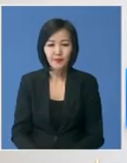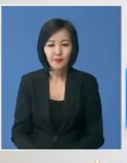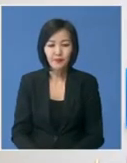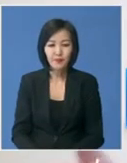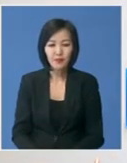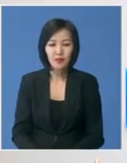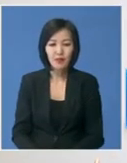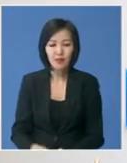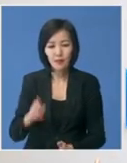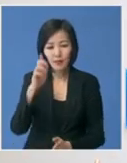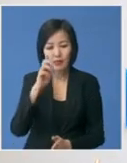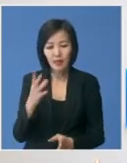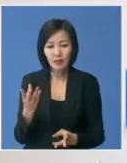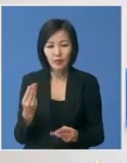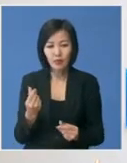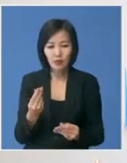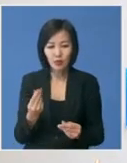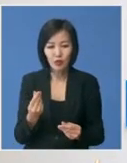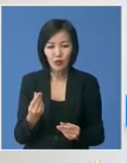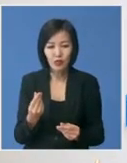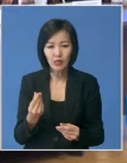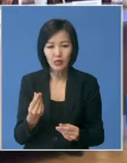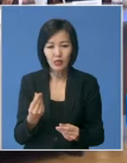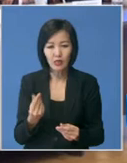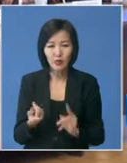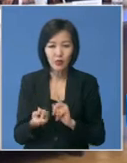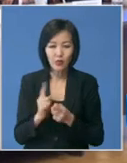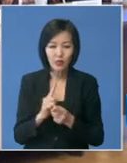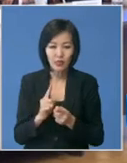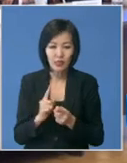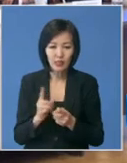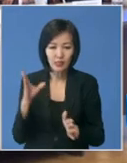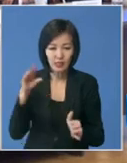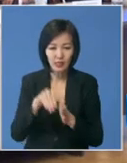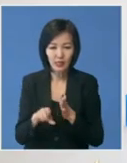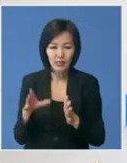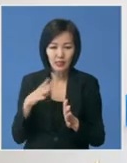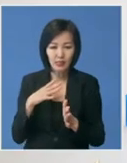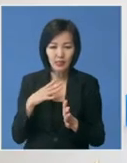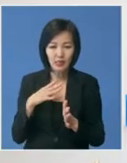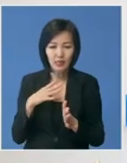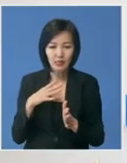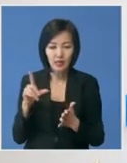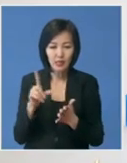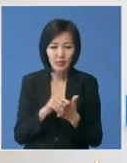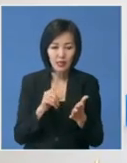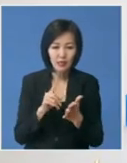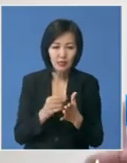Бюджетке мына кішкене өзгерістер енгіздік. Соның барлығы сол салықтың